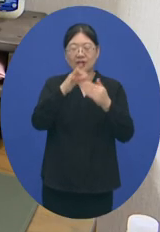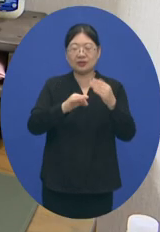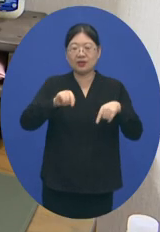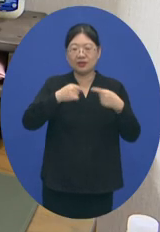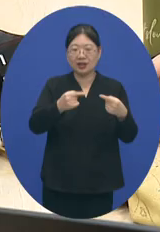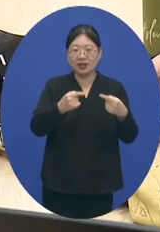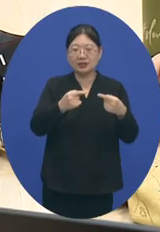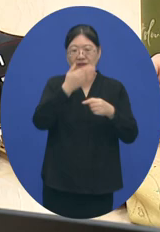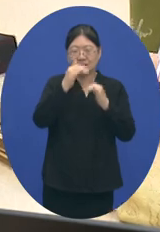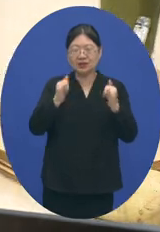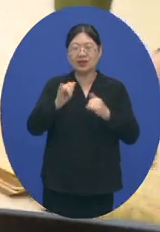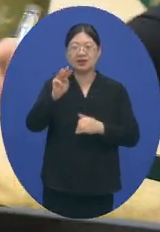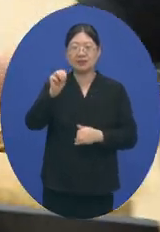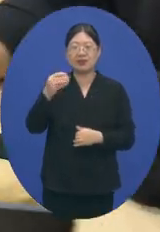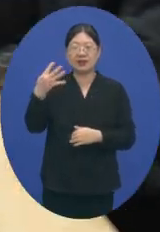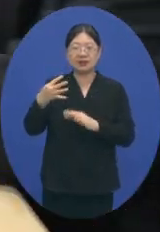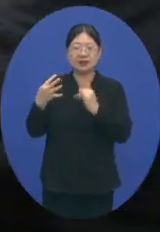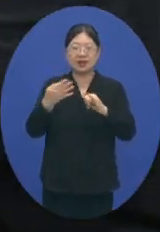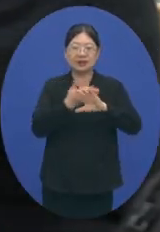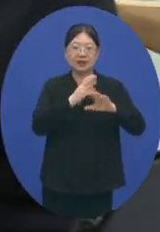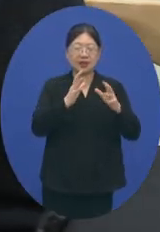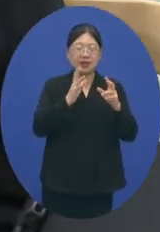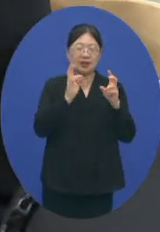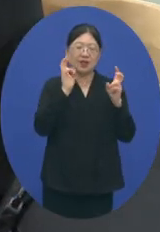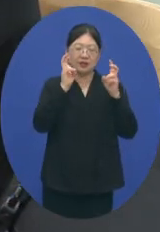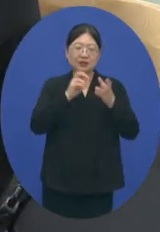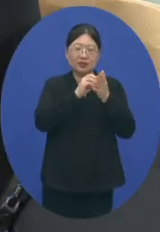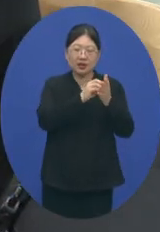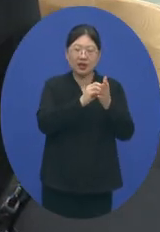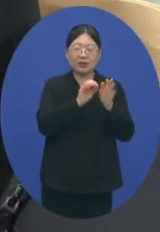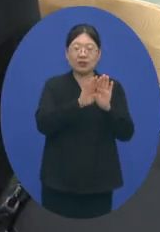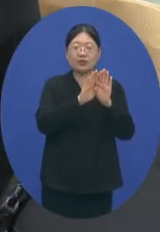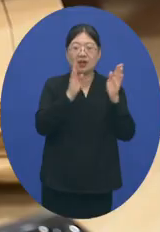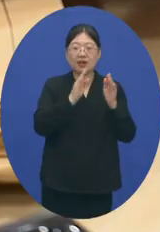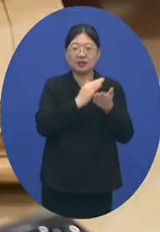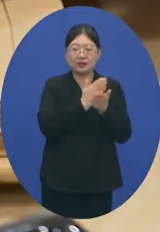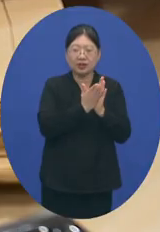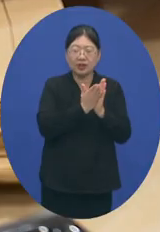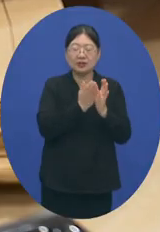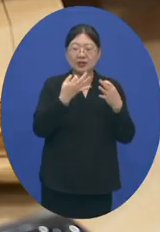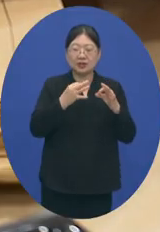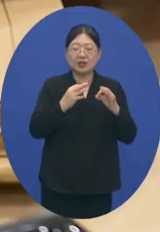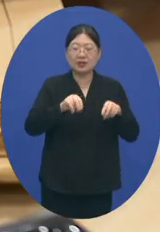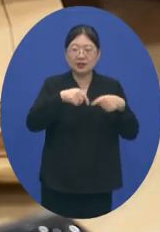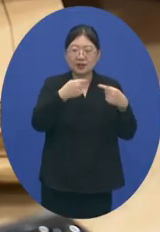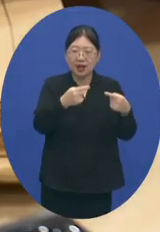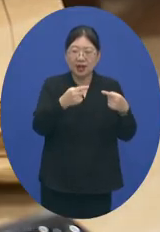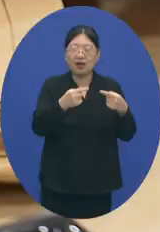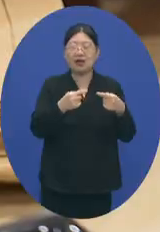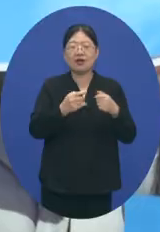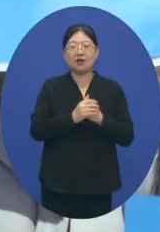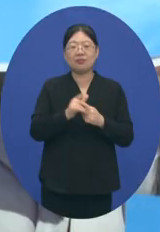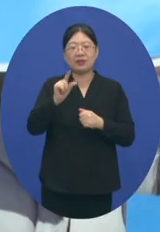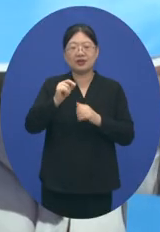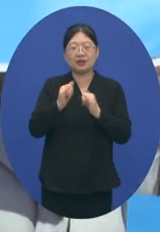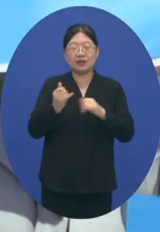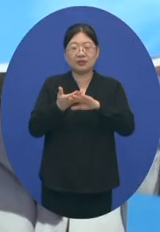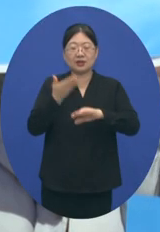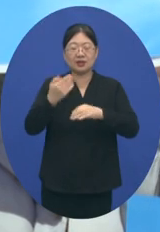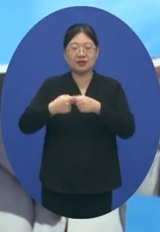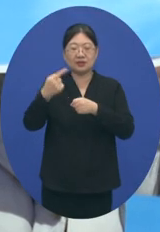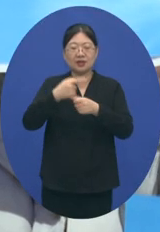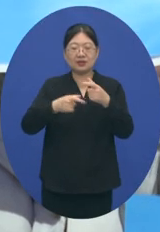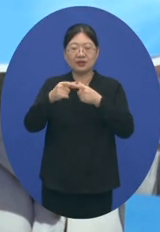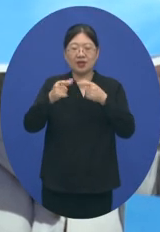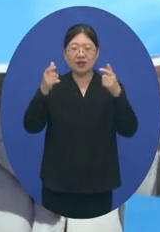3만 4천여 명. 이외에도 해외 취창업 기회 확충, 기회 사다리 금융 등에 참여한 청년은 만여 명이 넘습니다. 내년에는